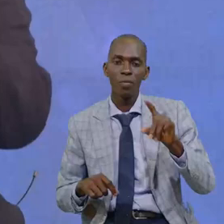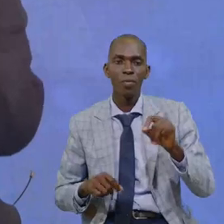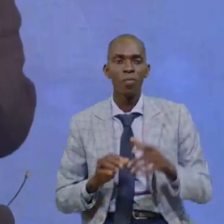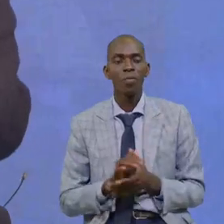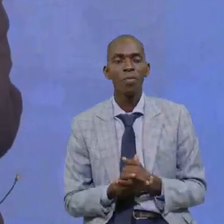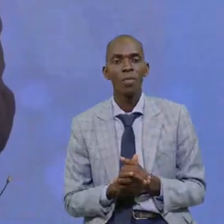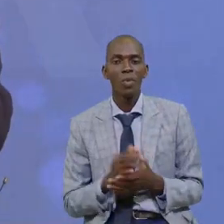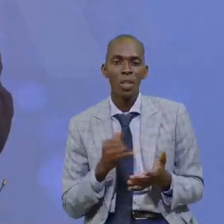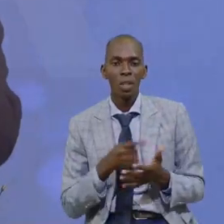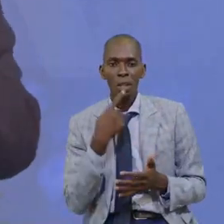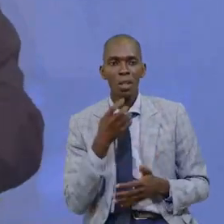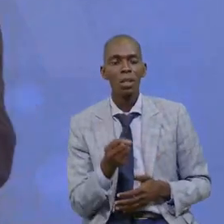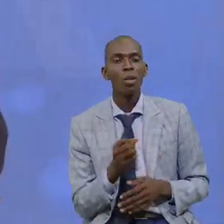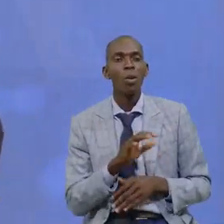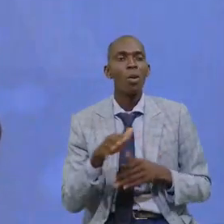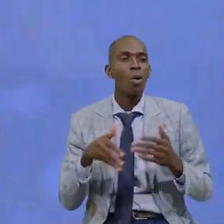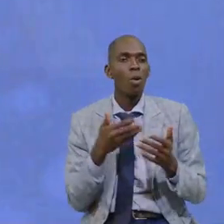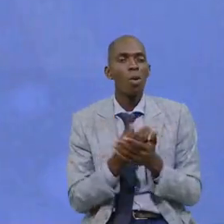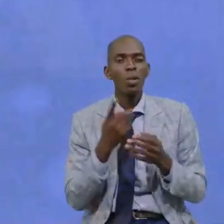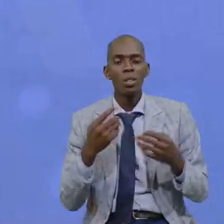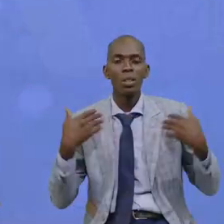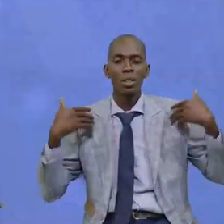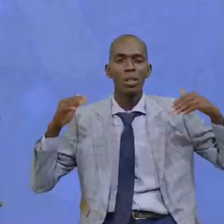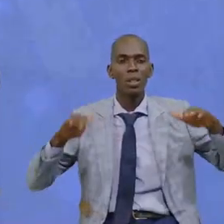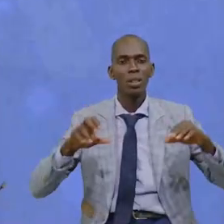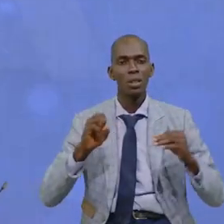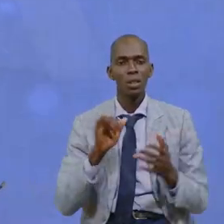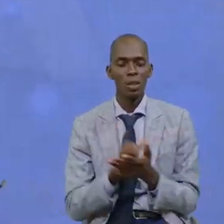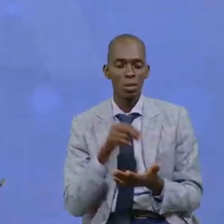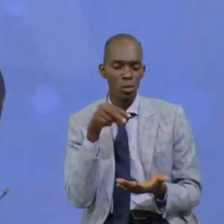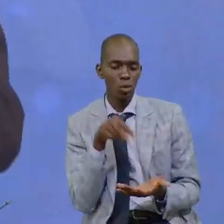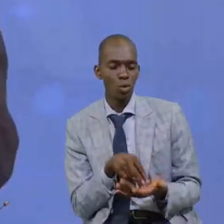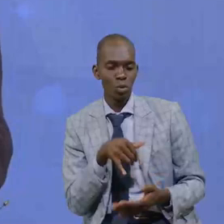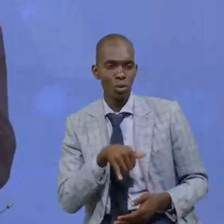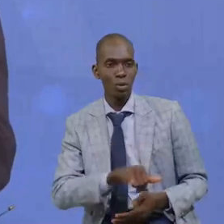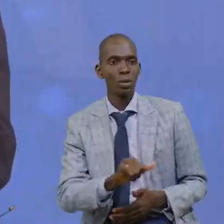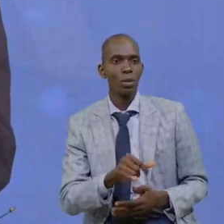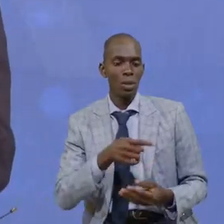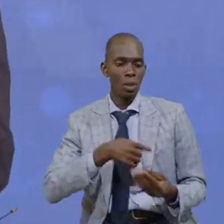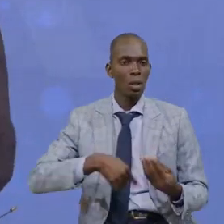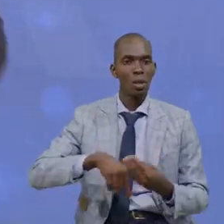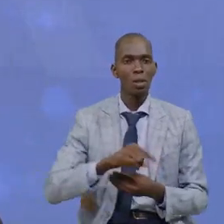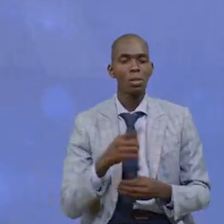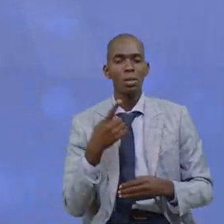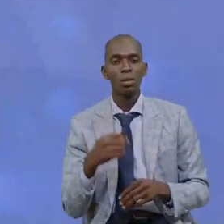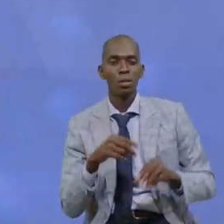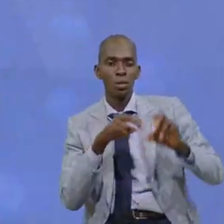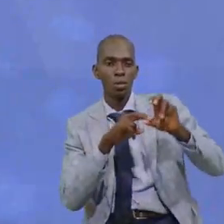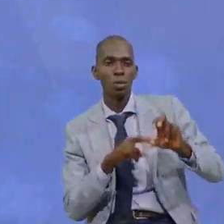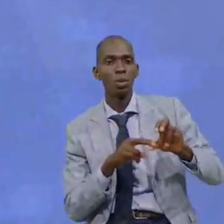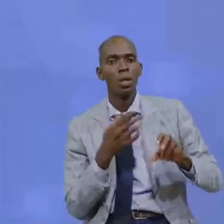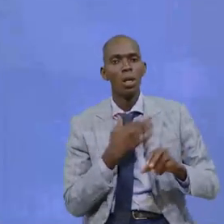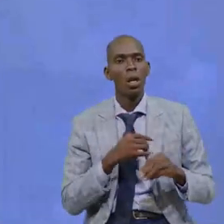Verset 11. Et tous les anges se tenaient autour du trône et